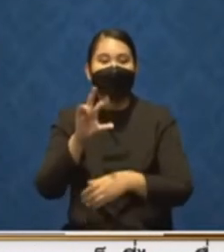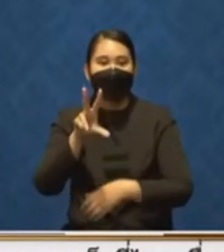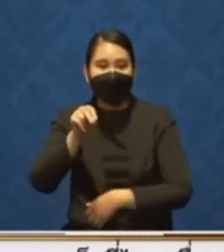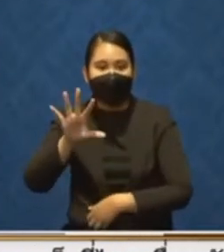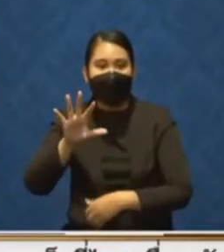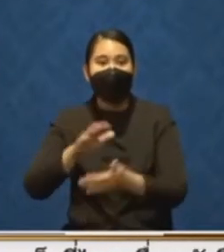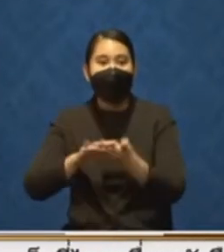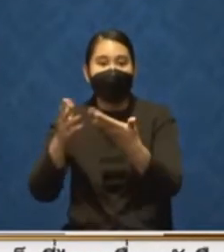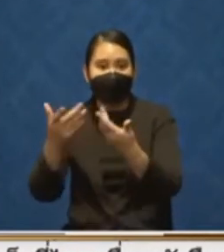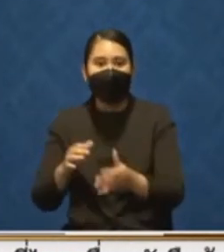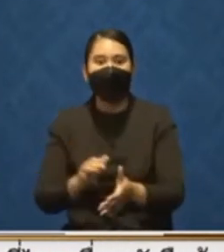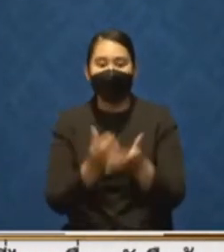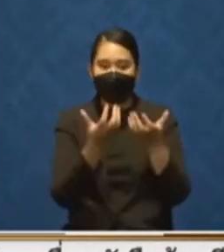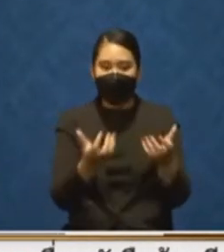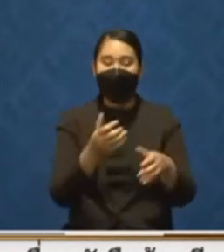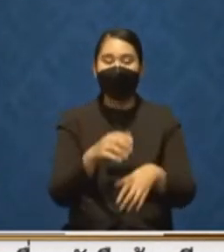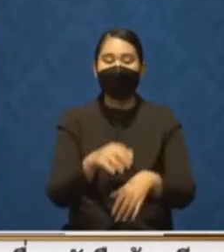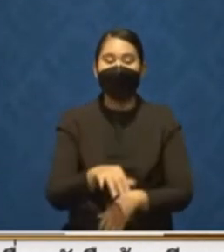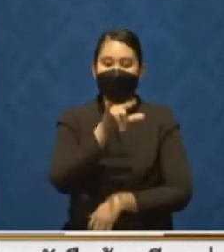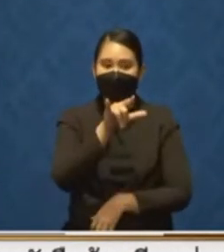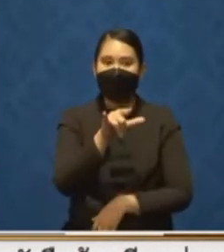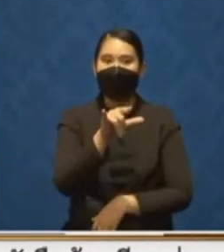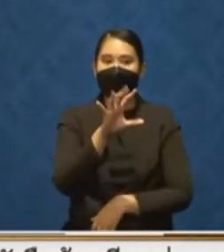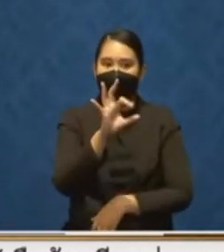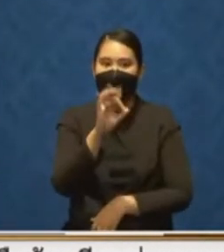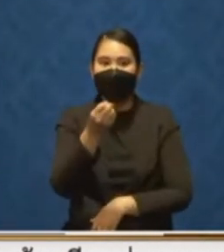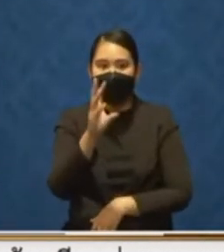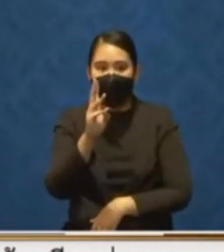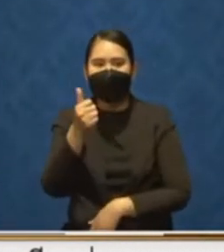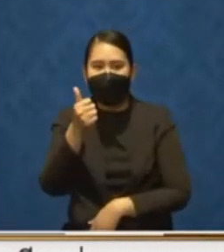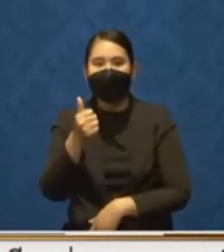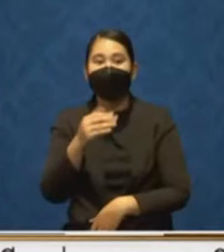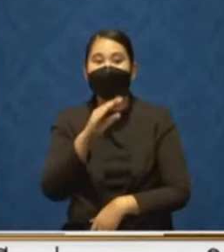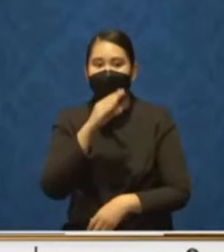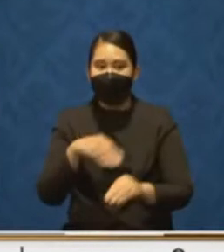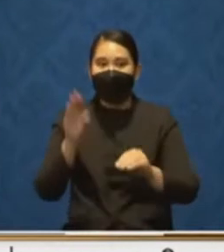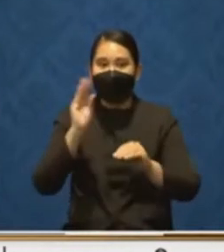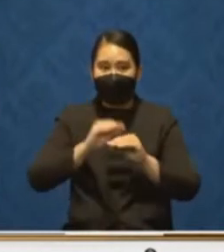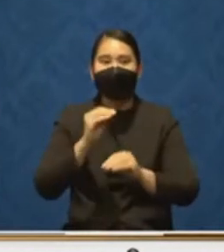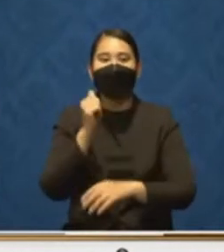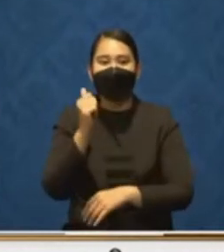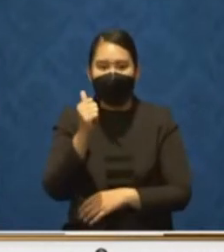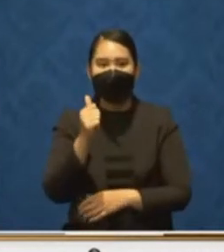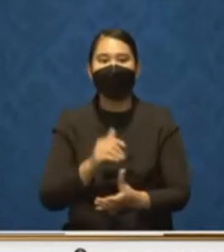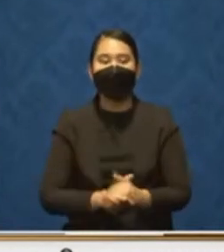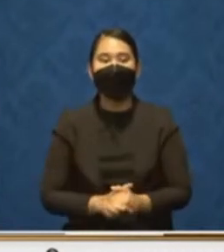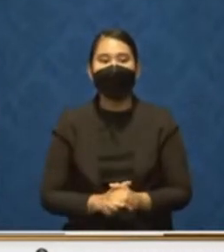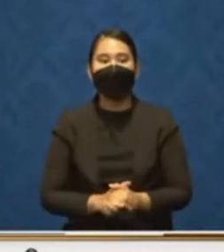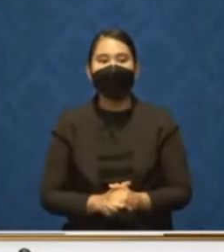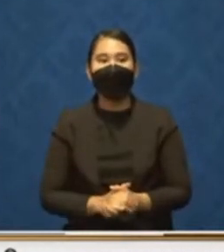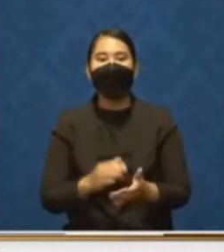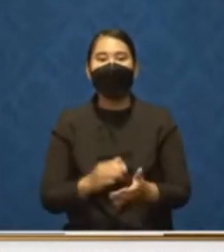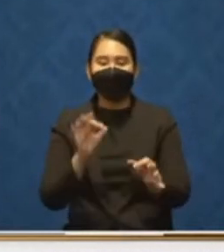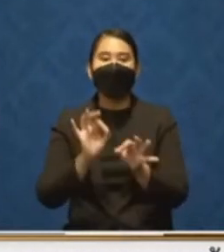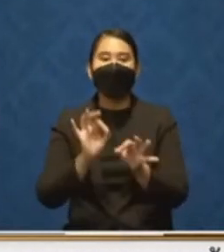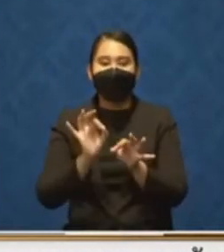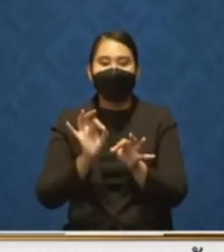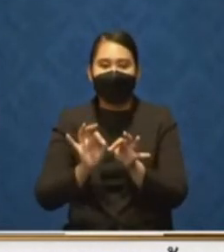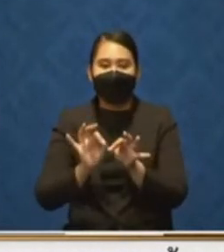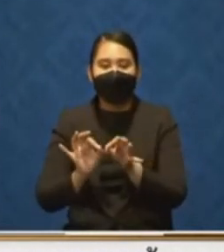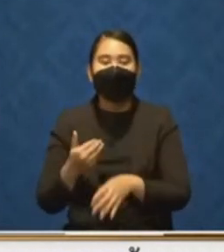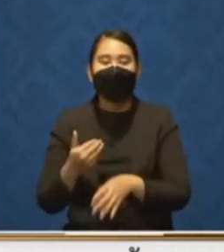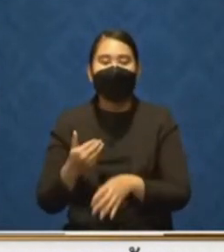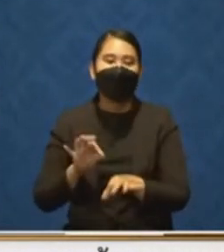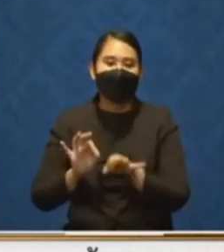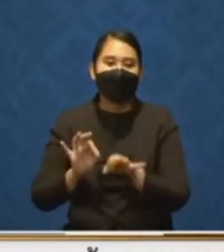s16ได้และถ้าเราจะติดตั้งอาวุธใหม่เราก็สามารถจะติดตั้งได้เพิ่มเติมในภายหลังนะครับเราก็ใช้อย่างประหยัดนั้นมีออกไปจากนั้น